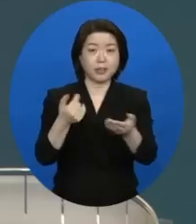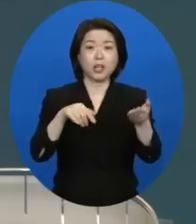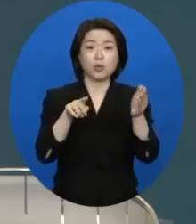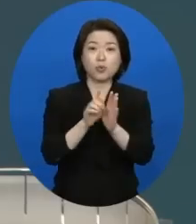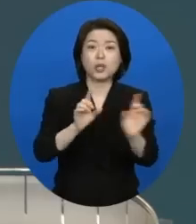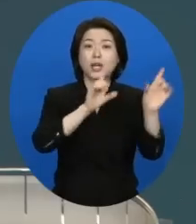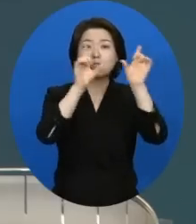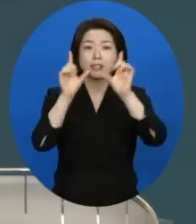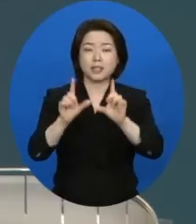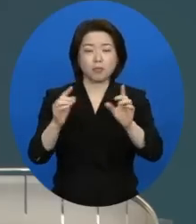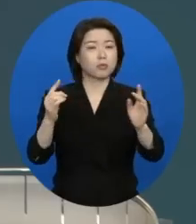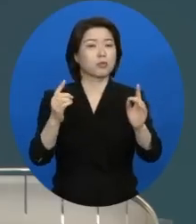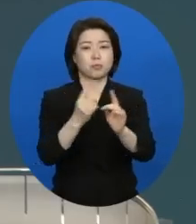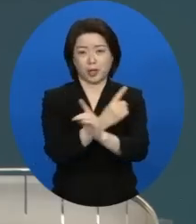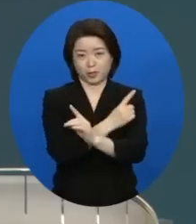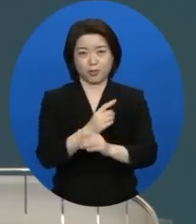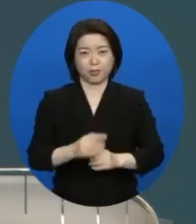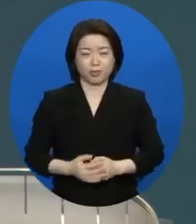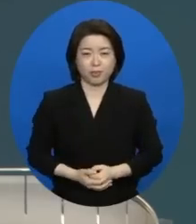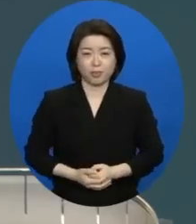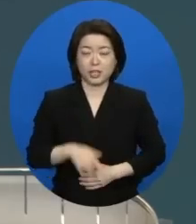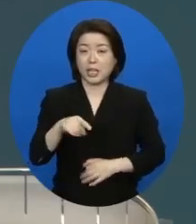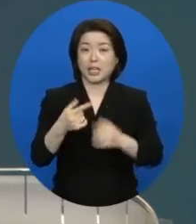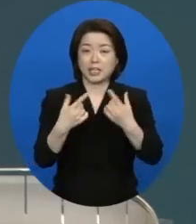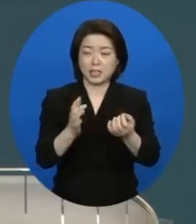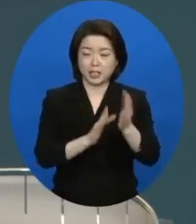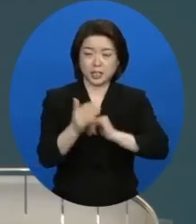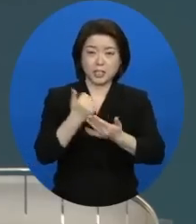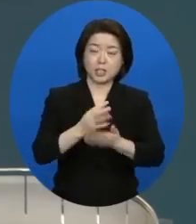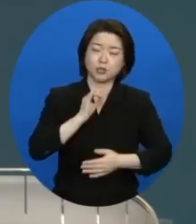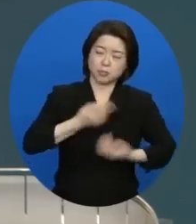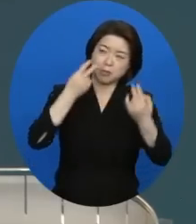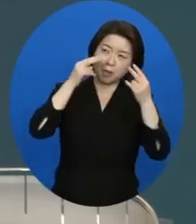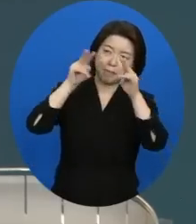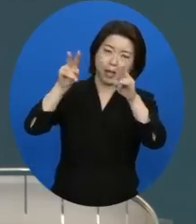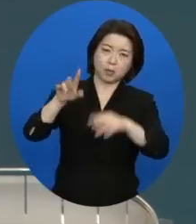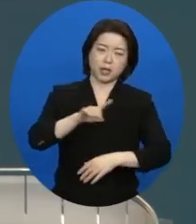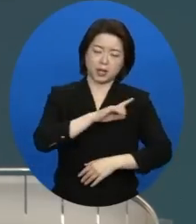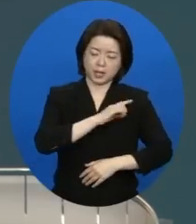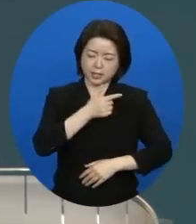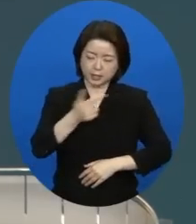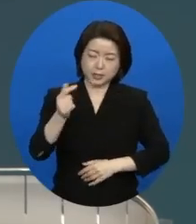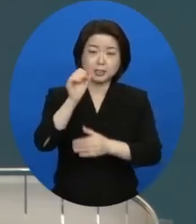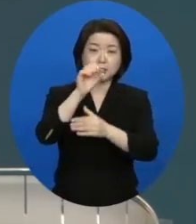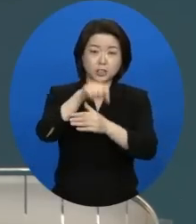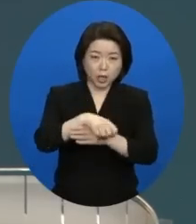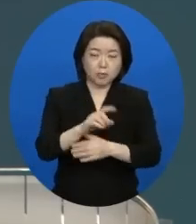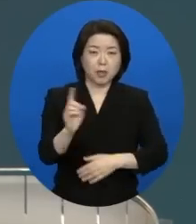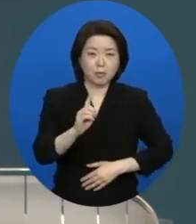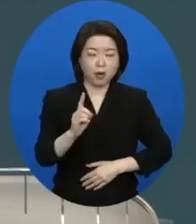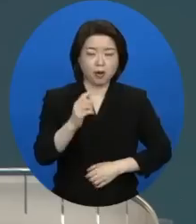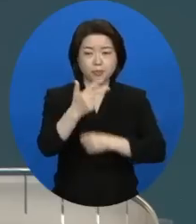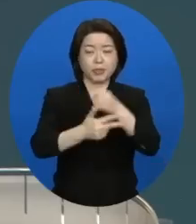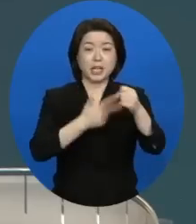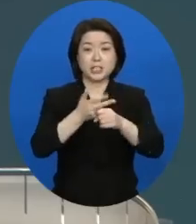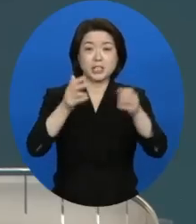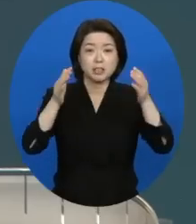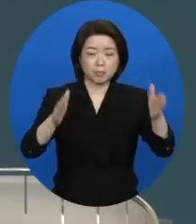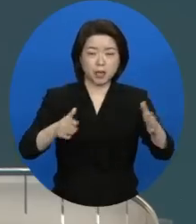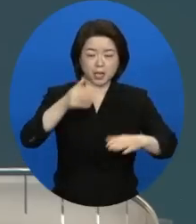삶을 살게 되었습니다. 이렇게 예수님만 바라보게 된 가장 큰 열매는 7년 만에